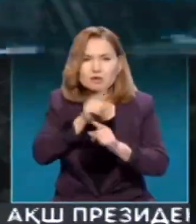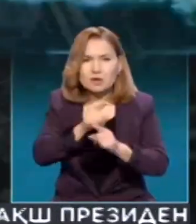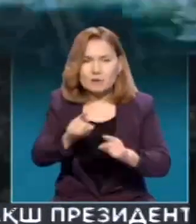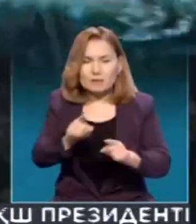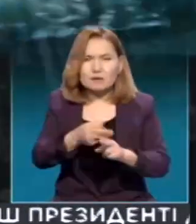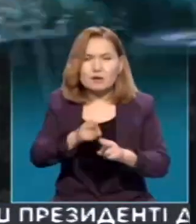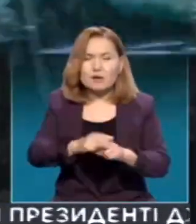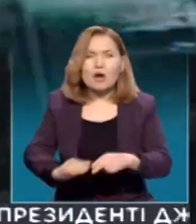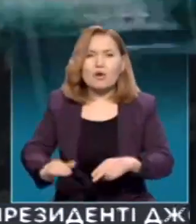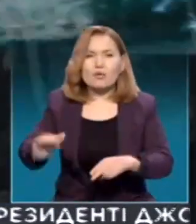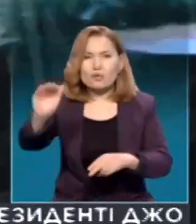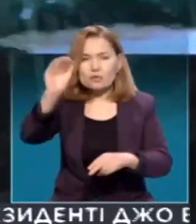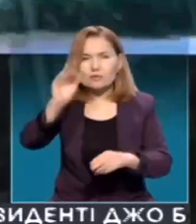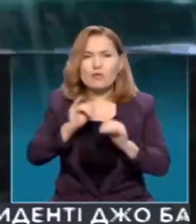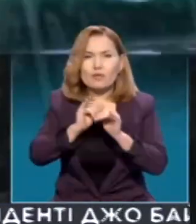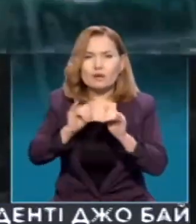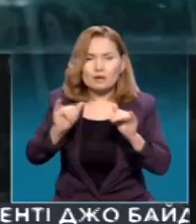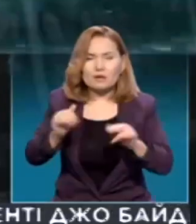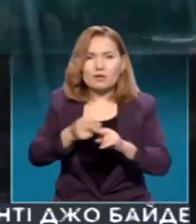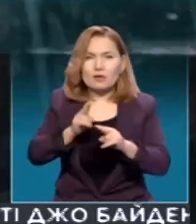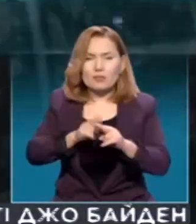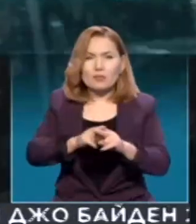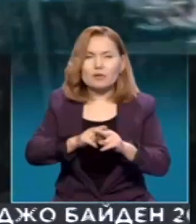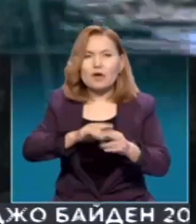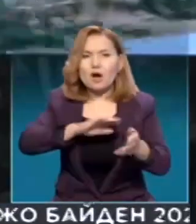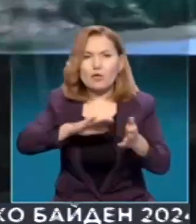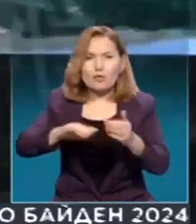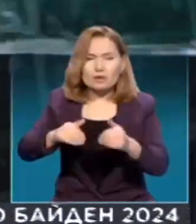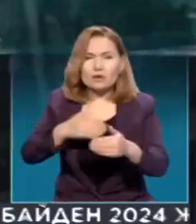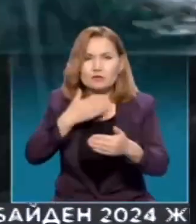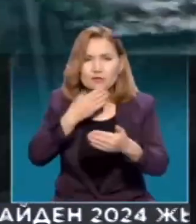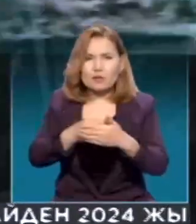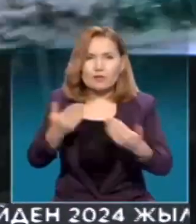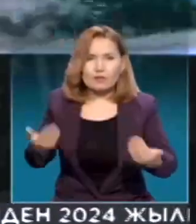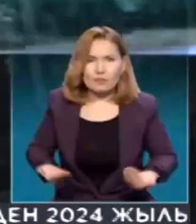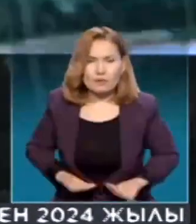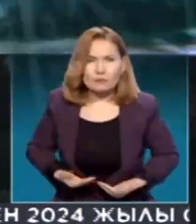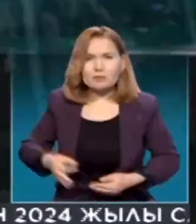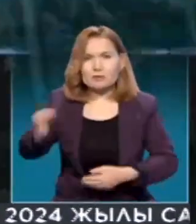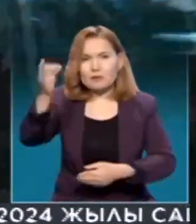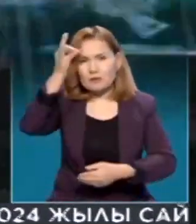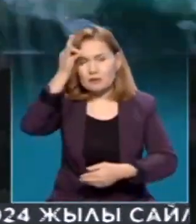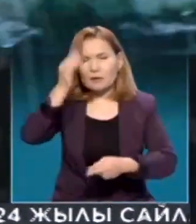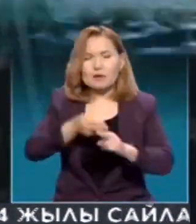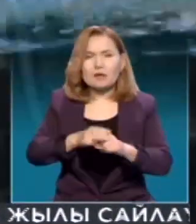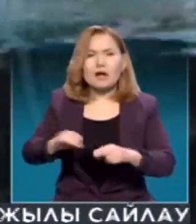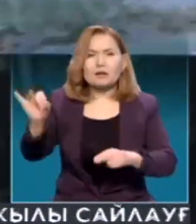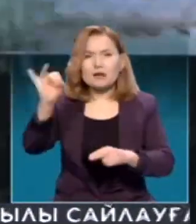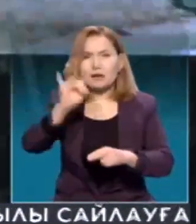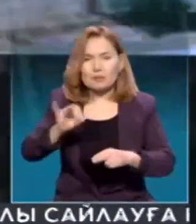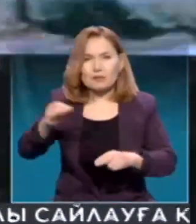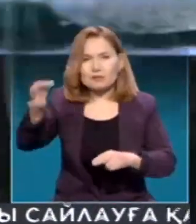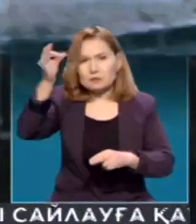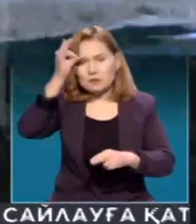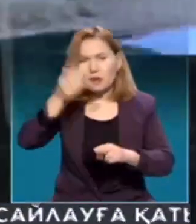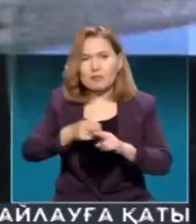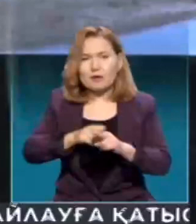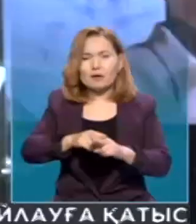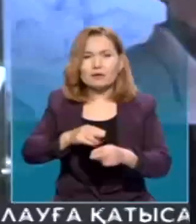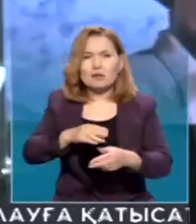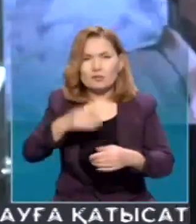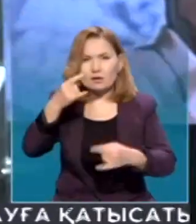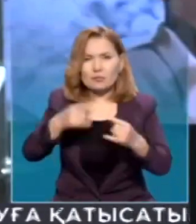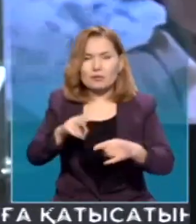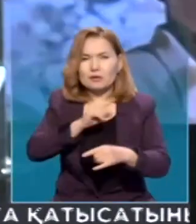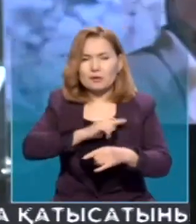біздің өсу, өркендеу, өткен өміріміз, бұл біздің тарихымыз, бұл біздің